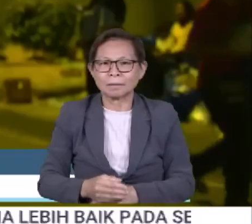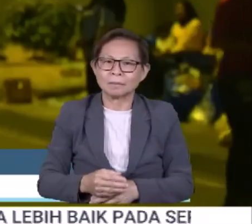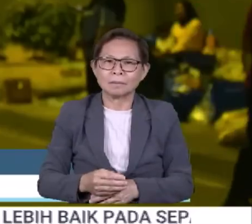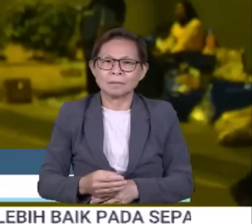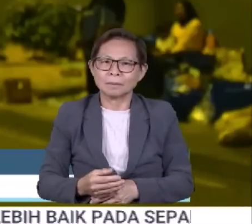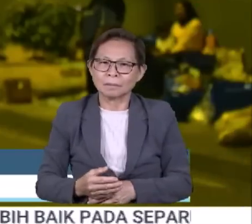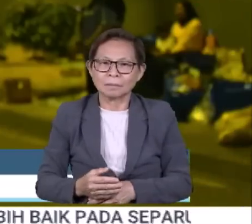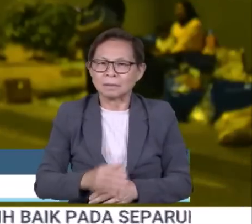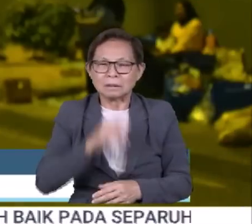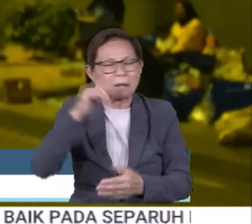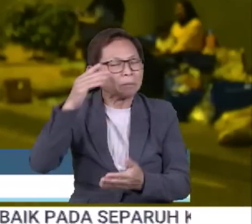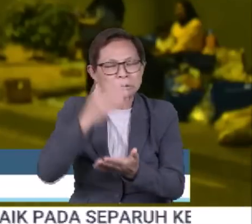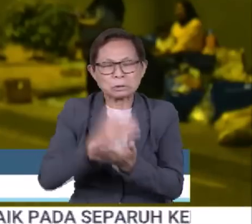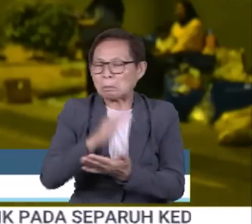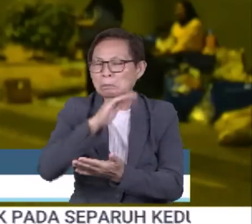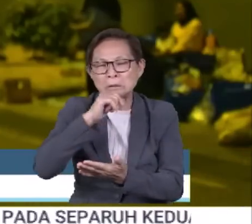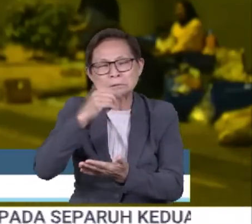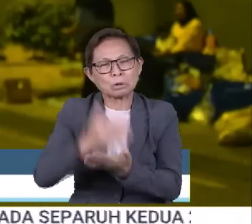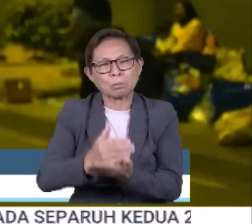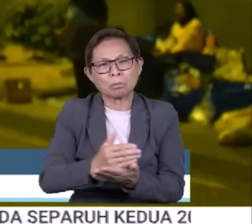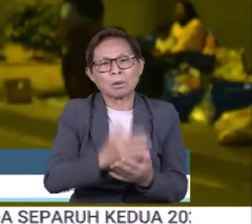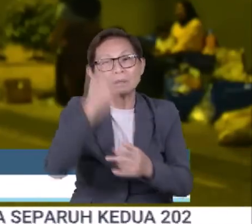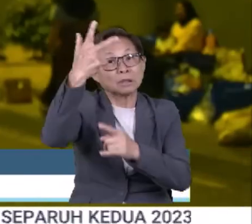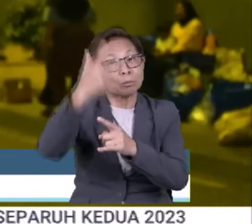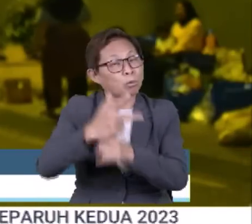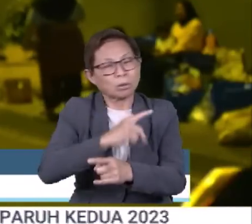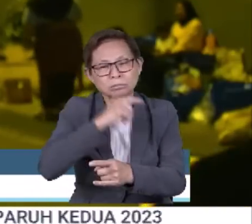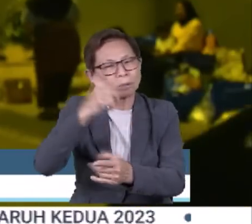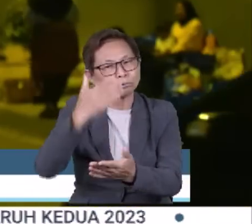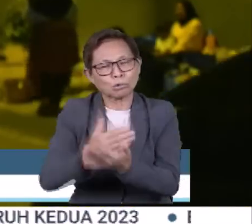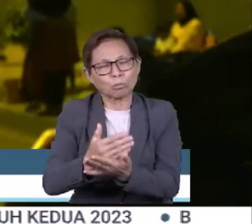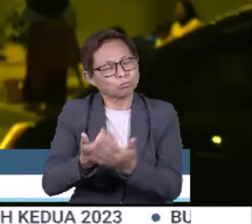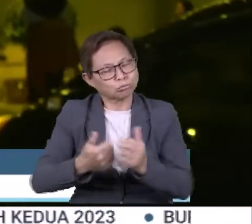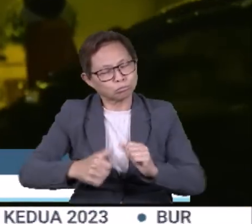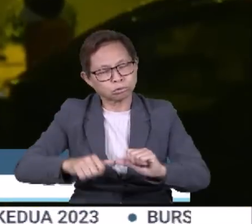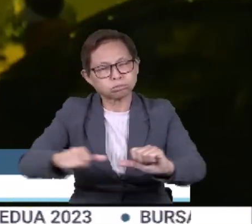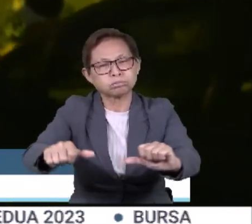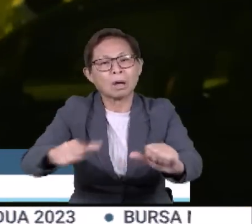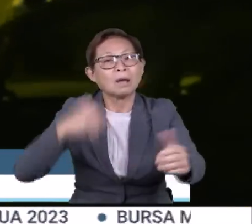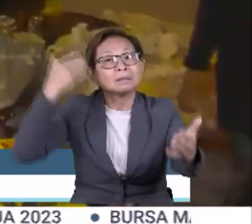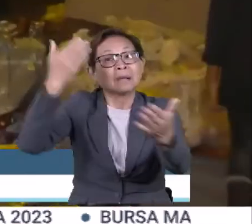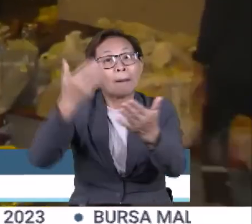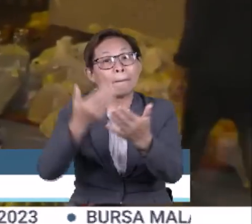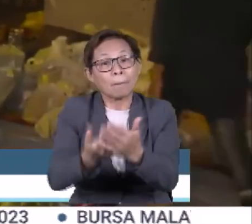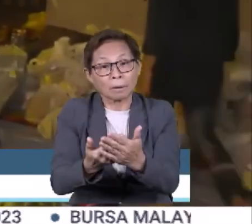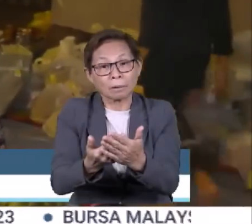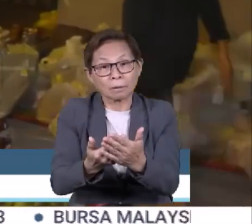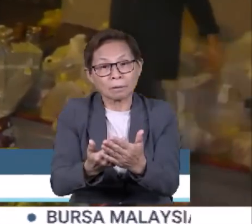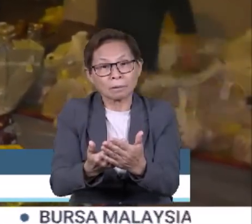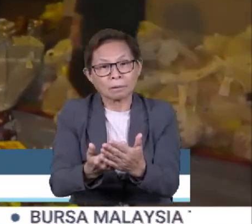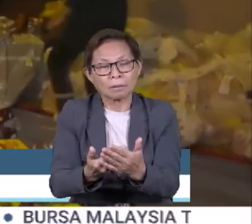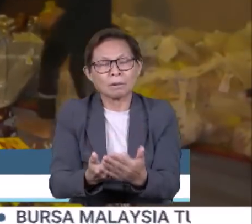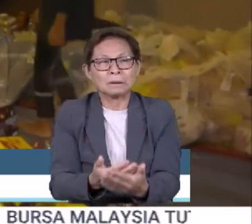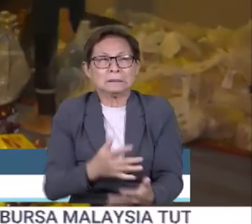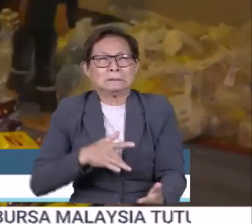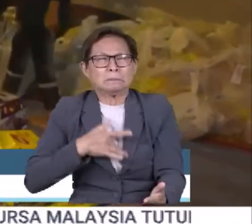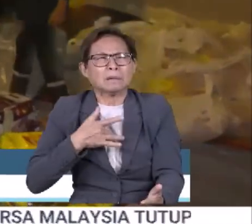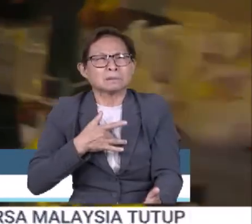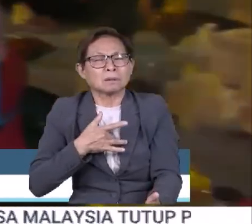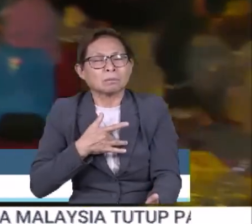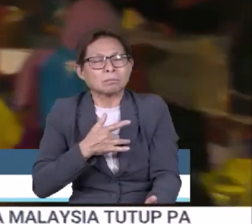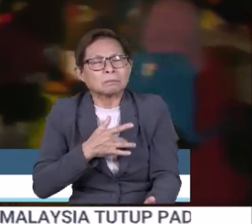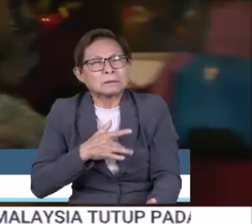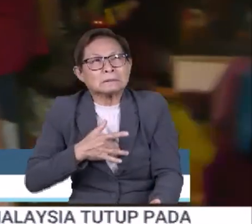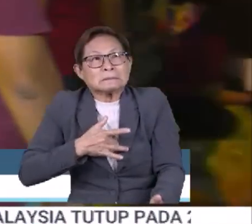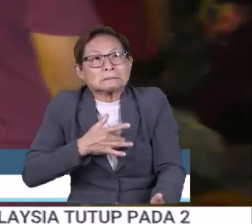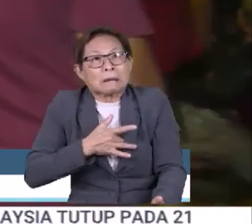Habis bagi, habis balik. Non-stop lah selama 3 bulan tu non-stop. Sehinggalah habis rasa terpanggil untuk